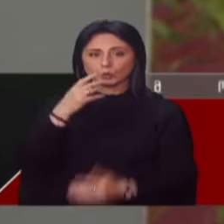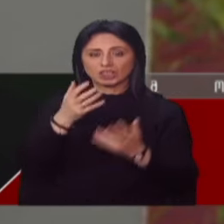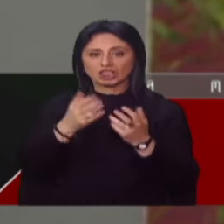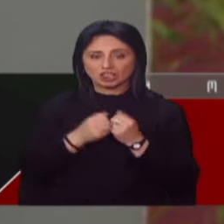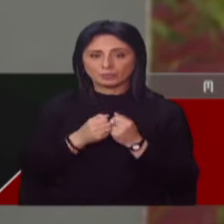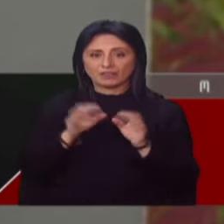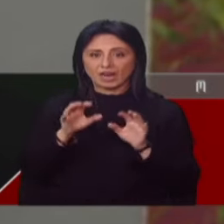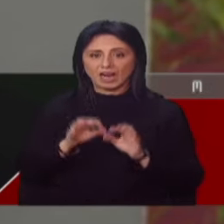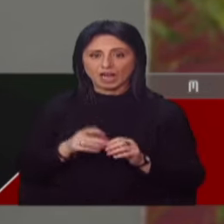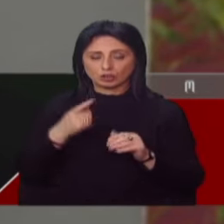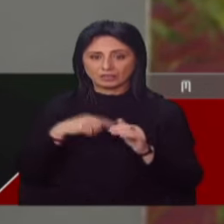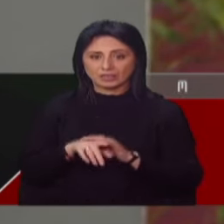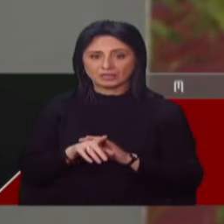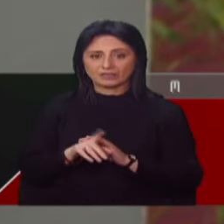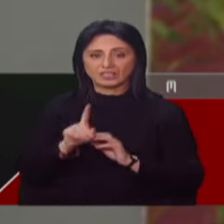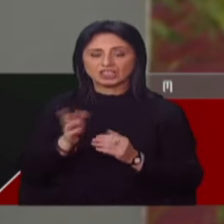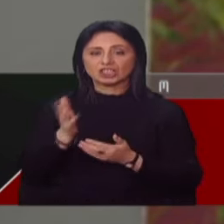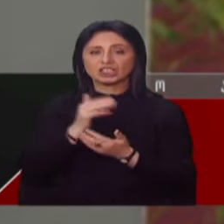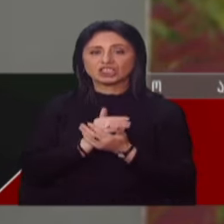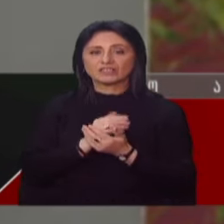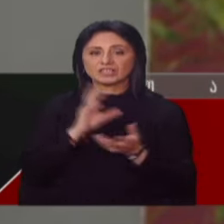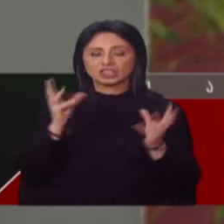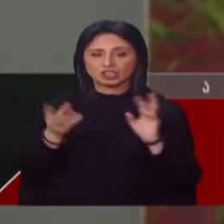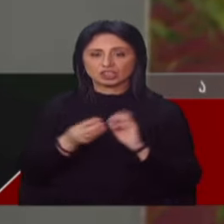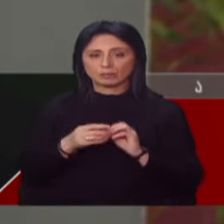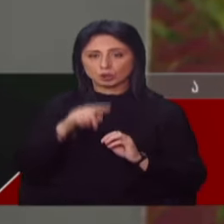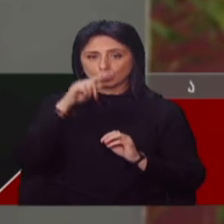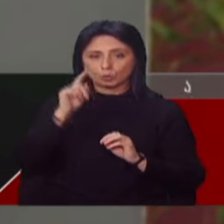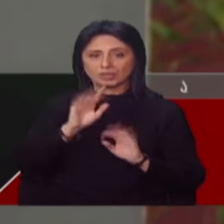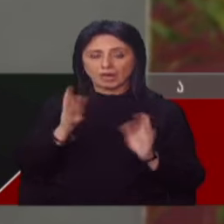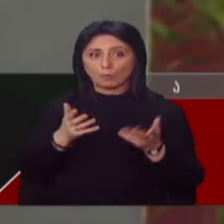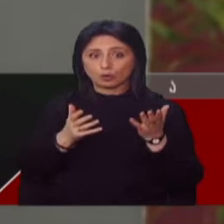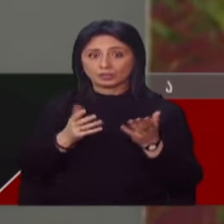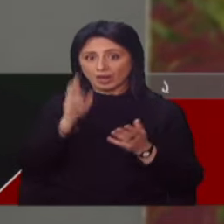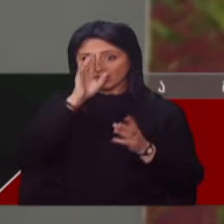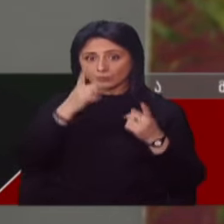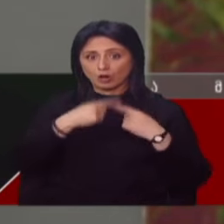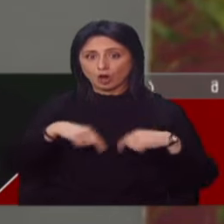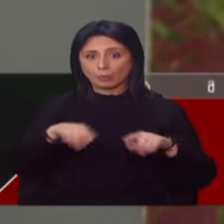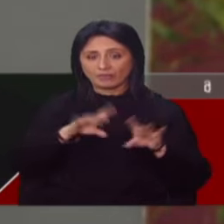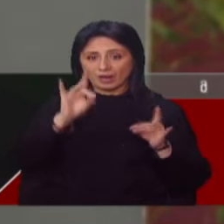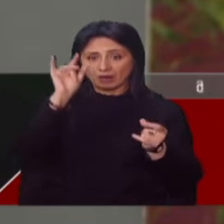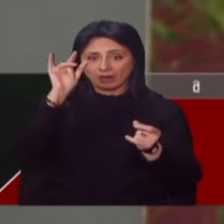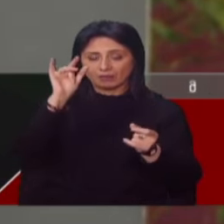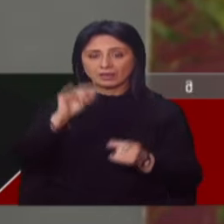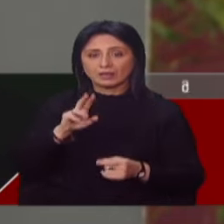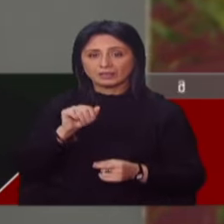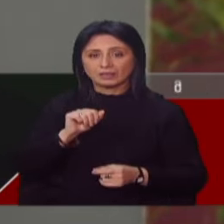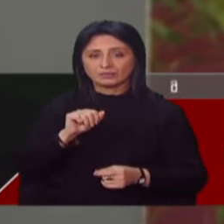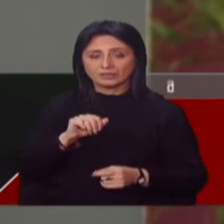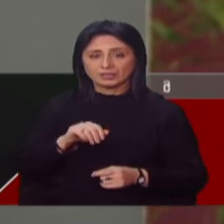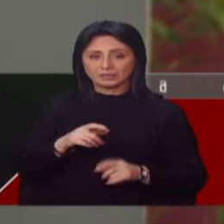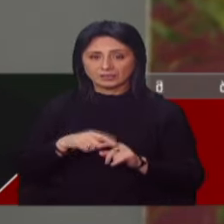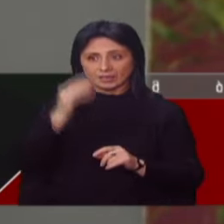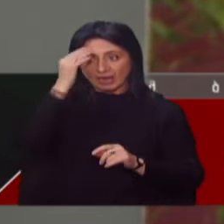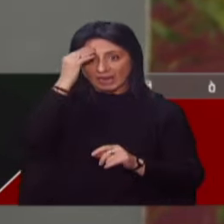მიღებული კანონისგან რის შედეგადაც საერთო ჯამში რუსეთში რა მოხდა. არასამთავრობო ორგანიზაციები გაქრა და